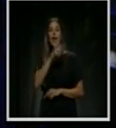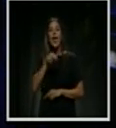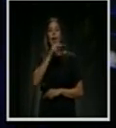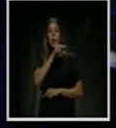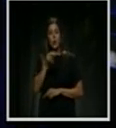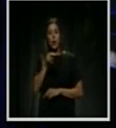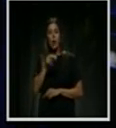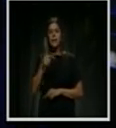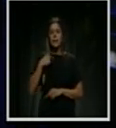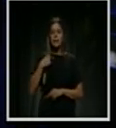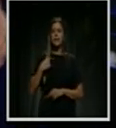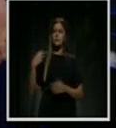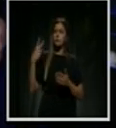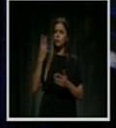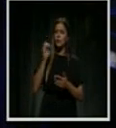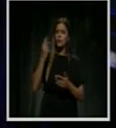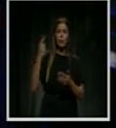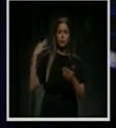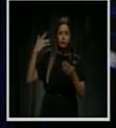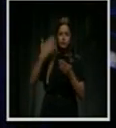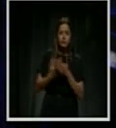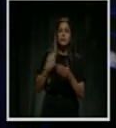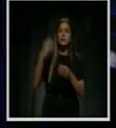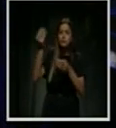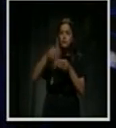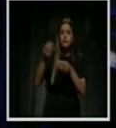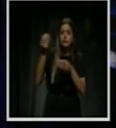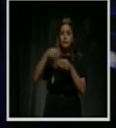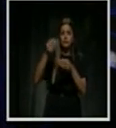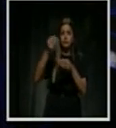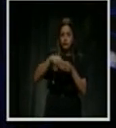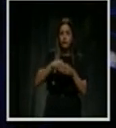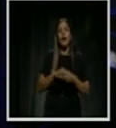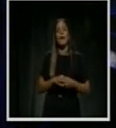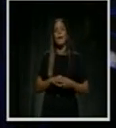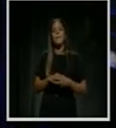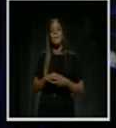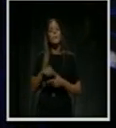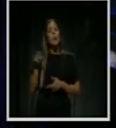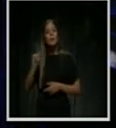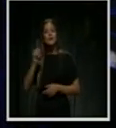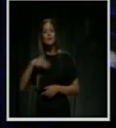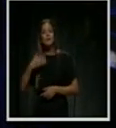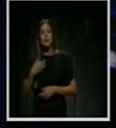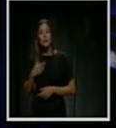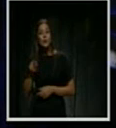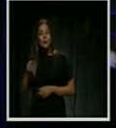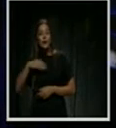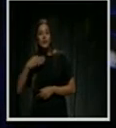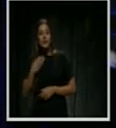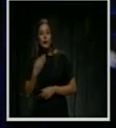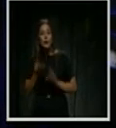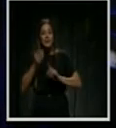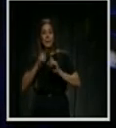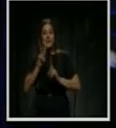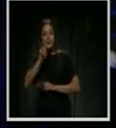irnexxieli nin-negozja fi sem pajjiżna aktar mid-doppju ta' dak illi ġabet l-Amministrazzjoni Nazzjonalista. Da tafu x'iridu aktar minn 2 biljun